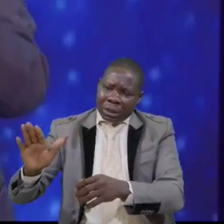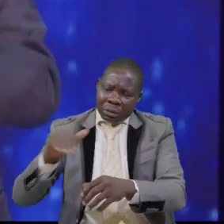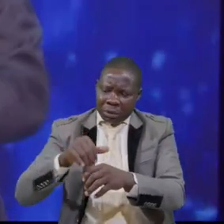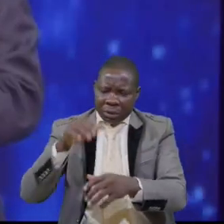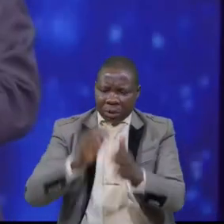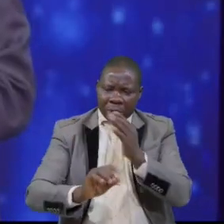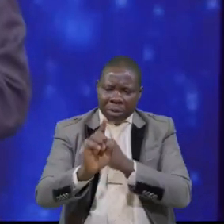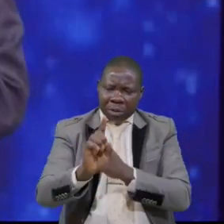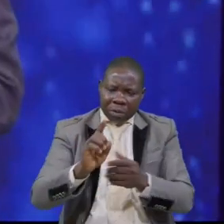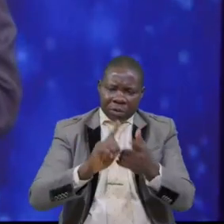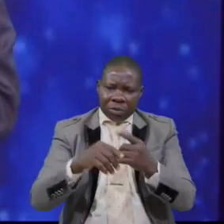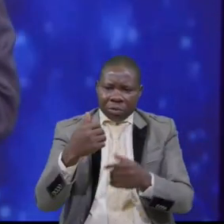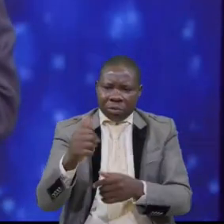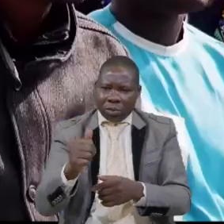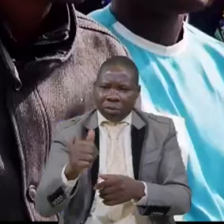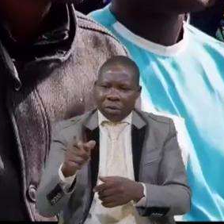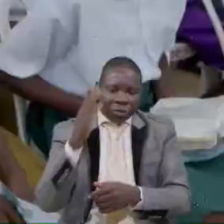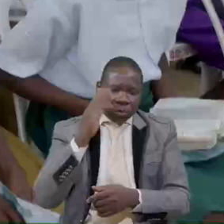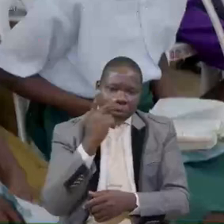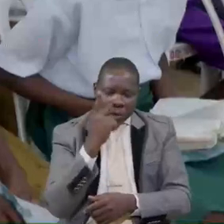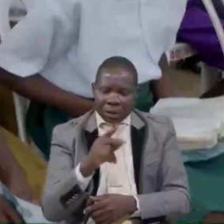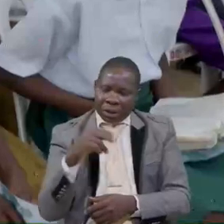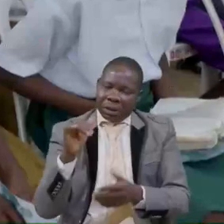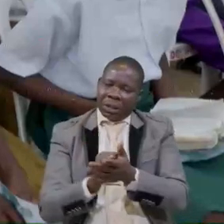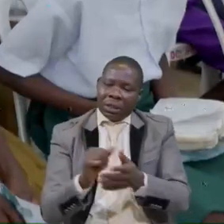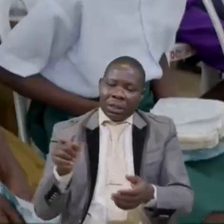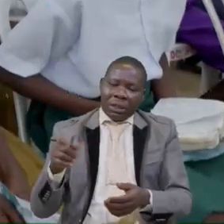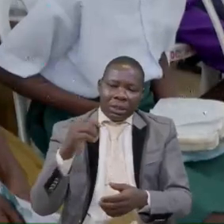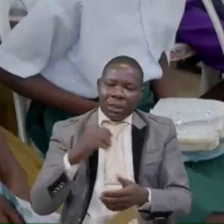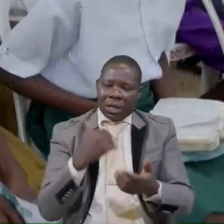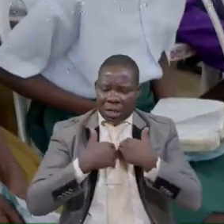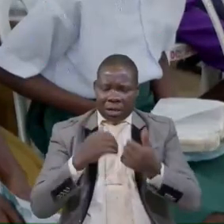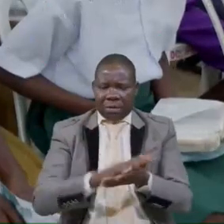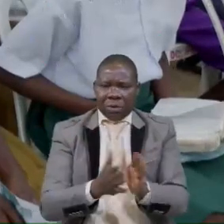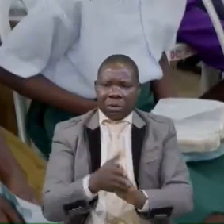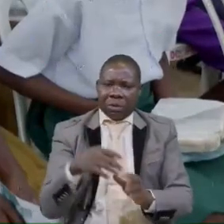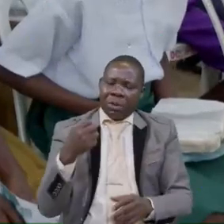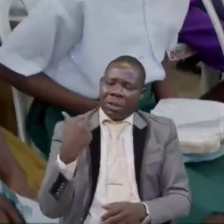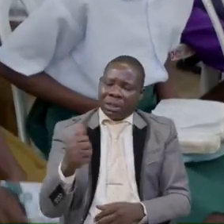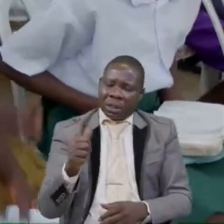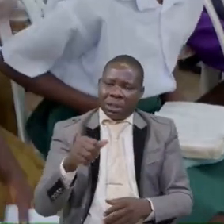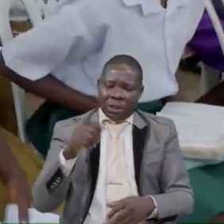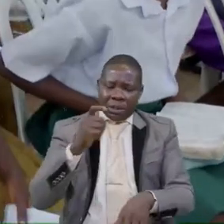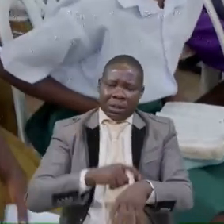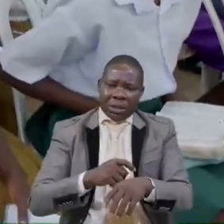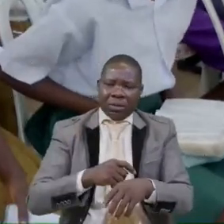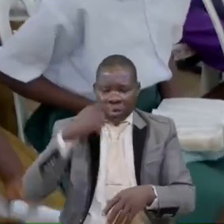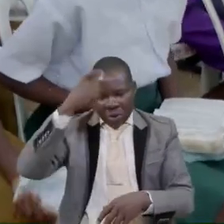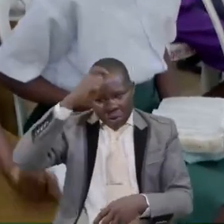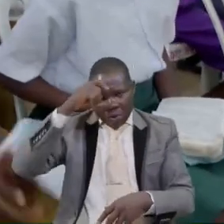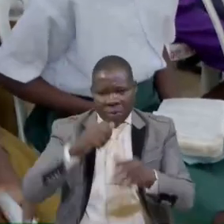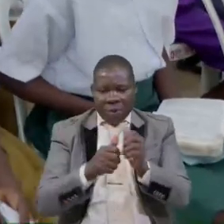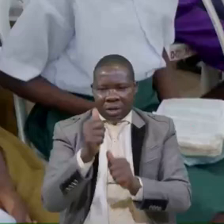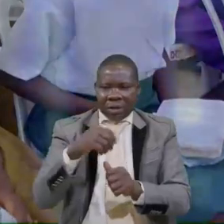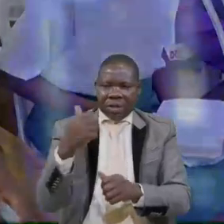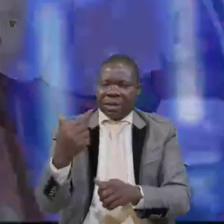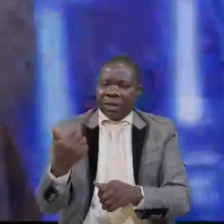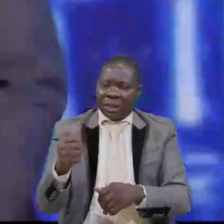12, 10 fois plus sage, 10 fois plus tels